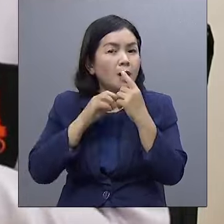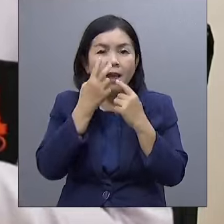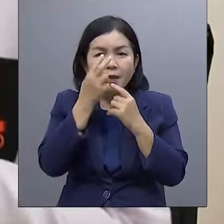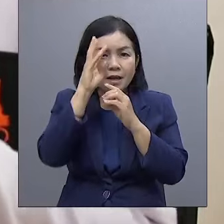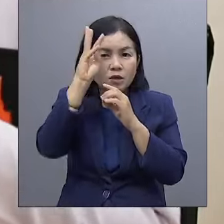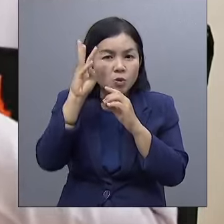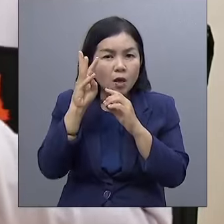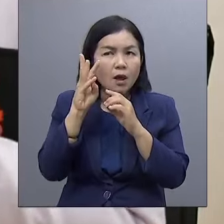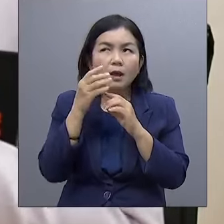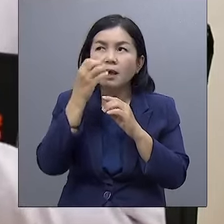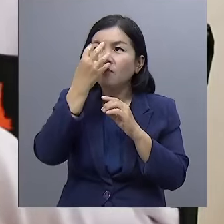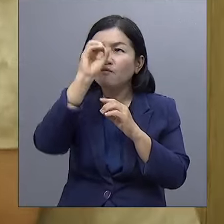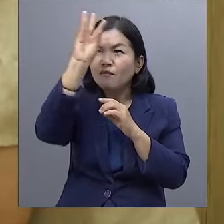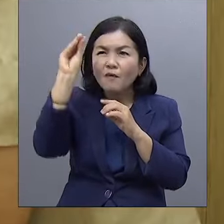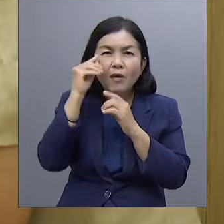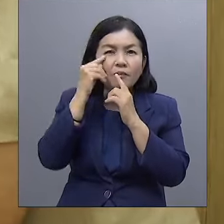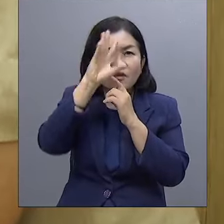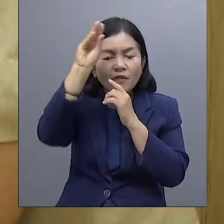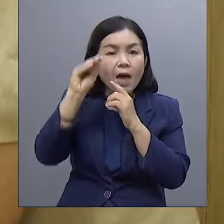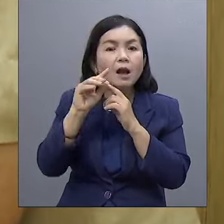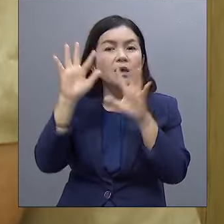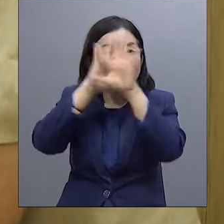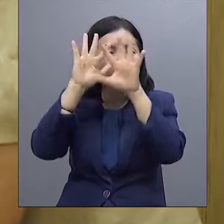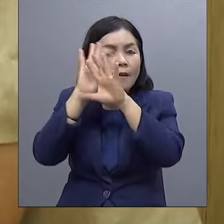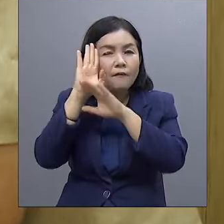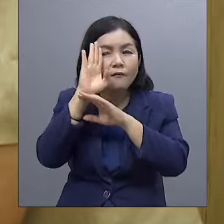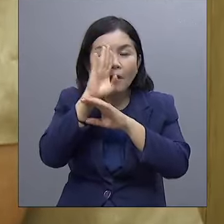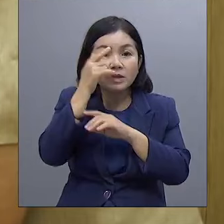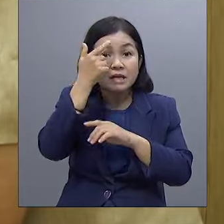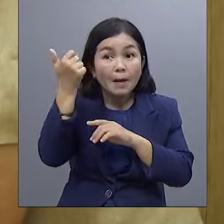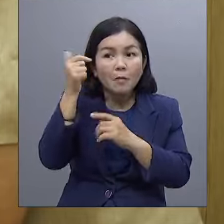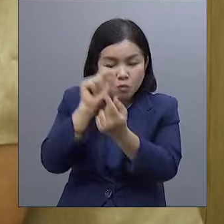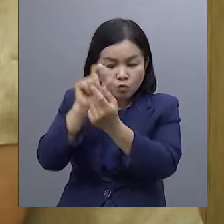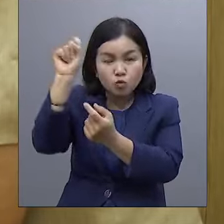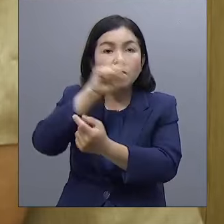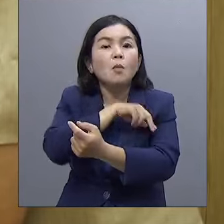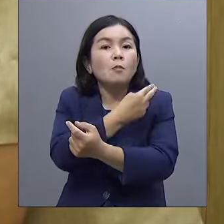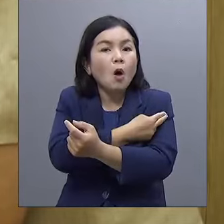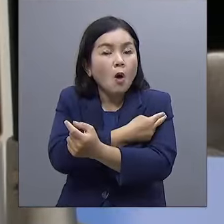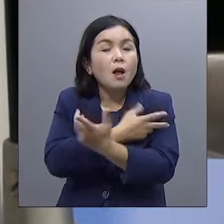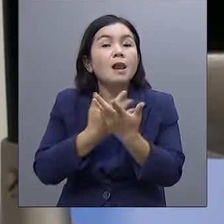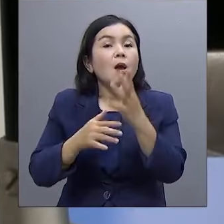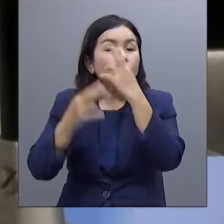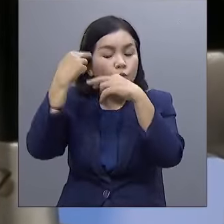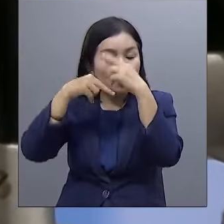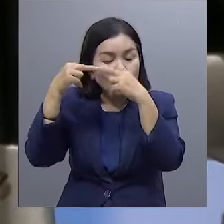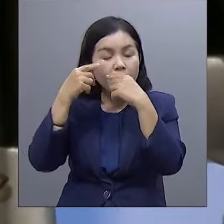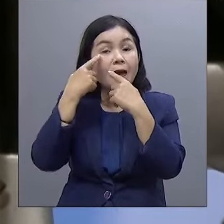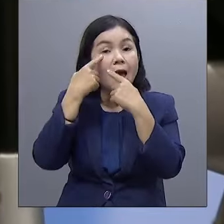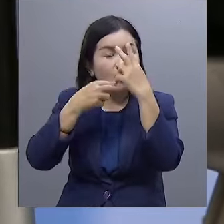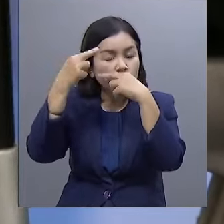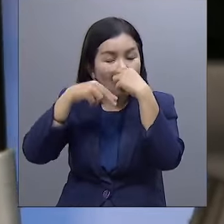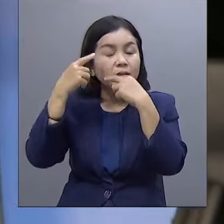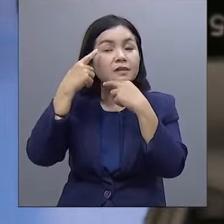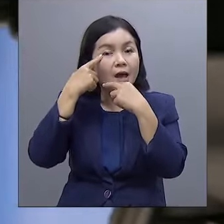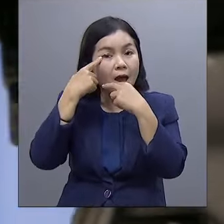ามีฟ้าแลบหรือว่ารู้สึกว่าเหมือนมีม่านดำๆอันนี้ให้มาพบจักษุแพทย์นะครับส่วนการดูแลลูกตาหรือดวงตาของเรานะครับจะ